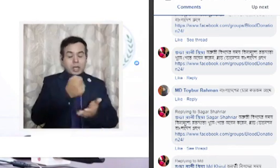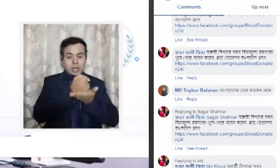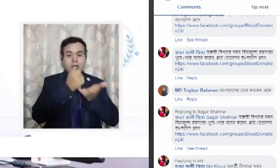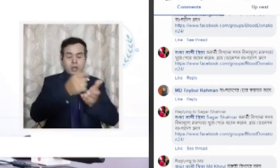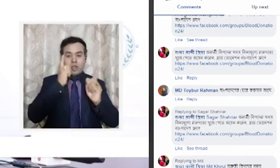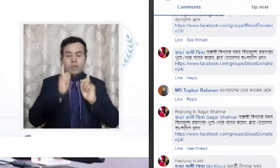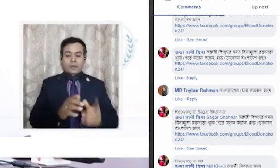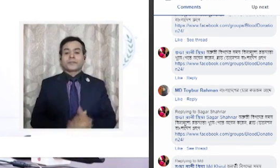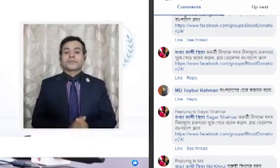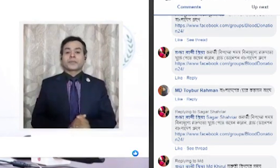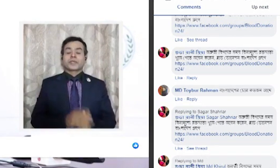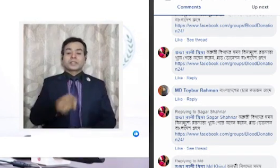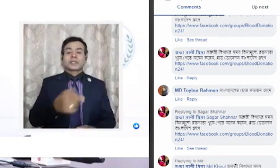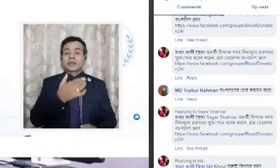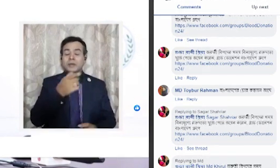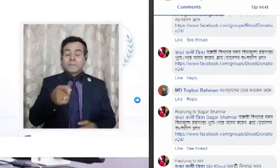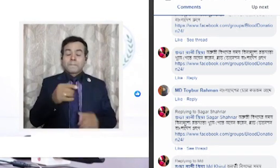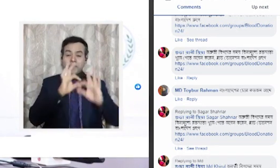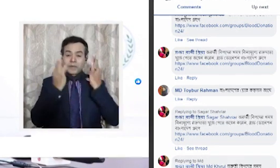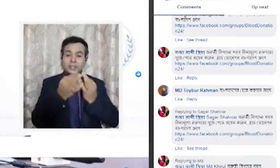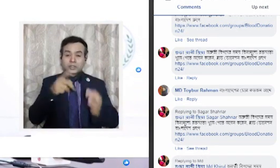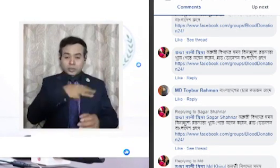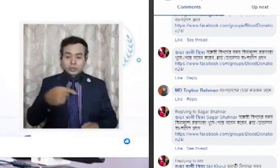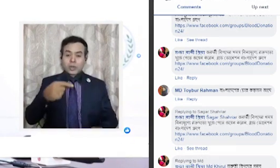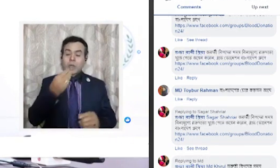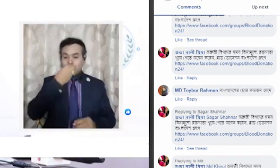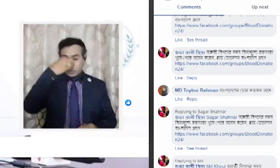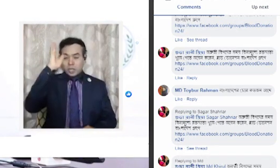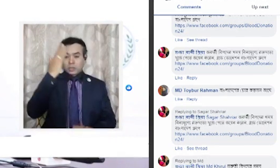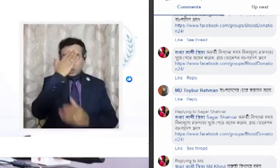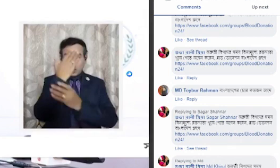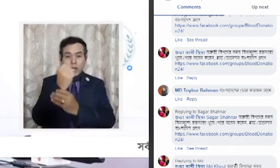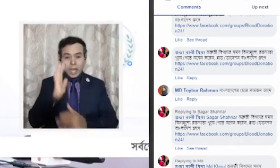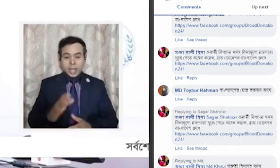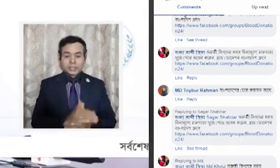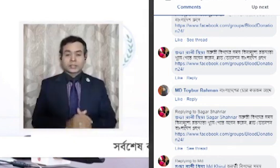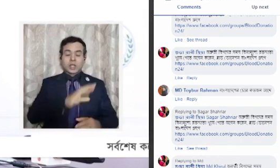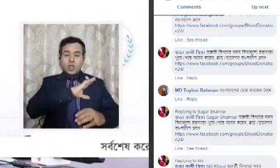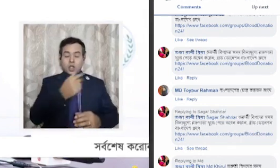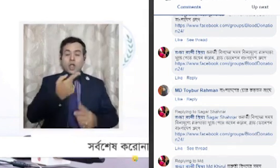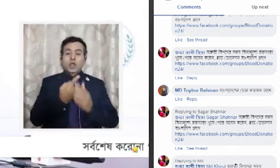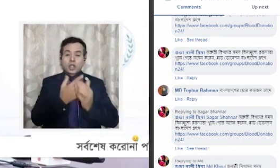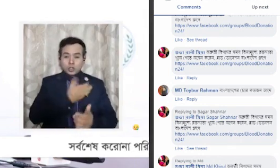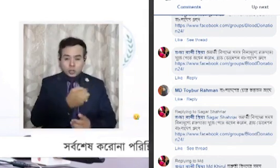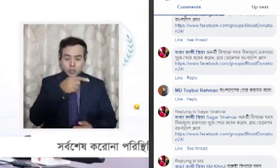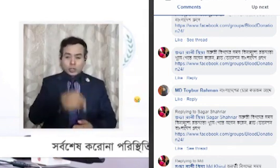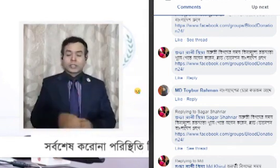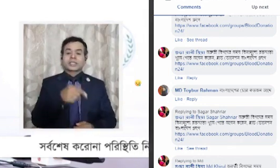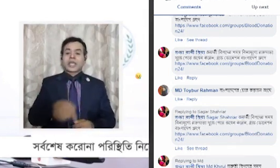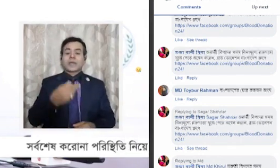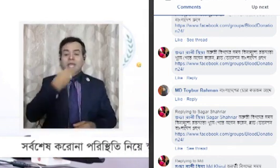সকলেই সচেষ্ট থাকবেন, সতর্ক থাকবেন, সচেতন থাকবেন। যাদের অসংক্রামক ব্যাধি আছে